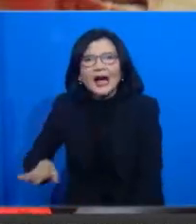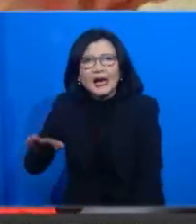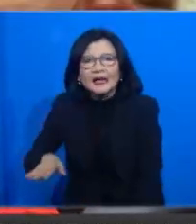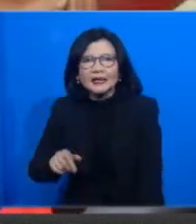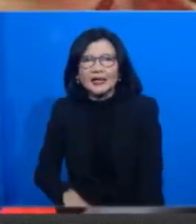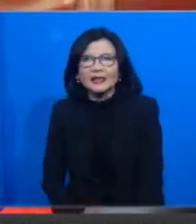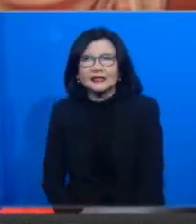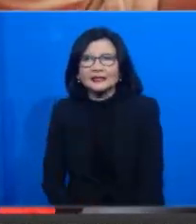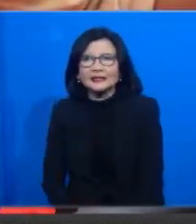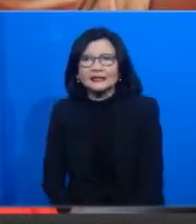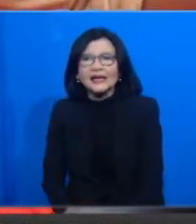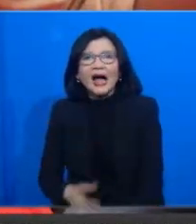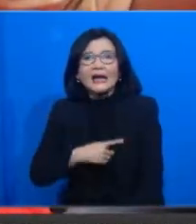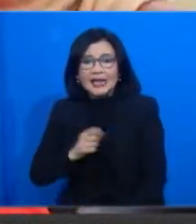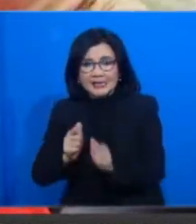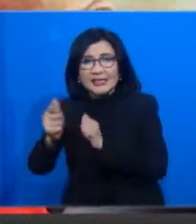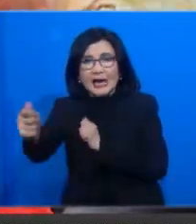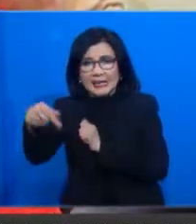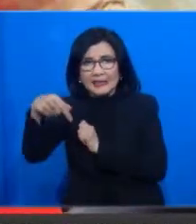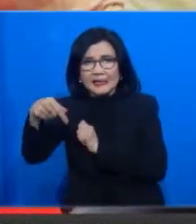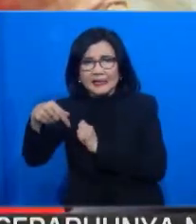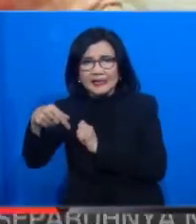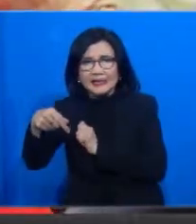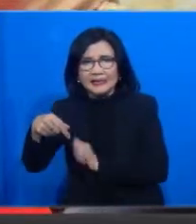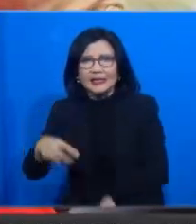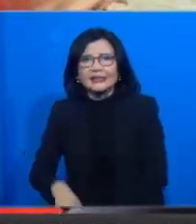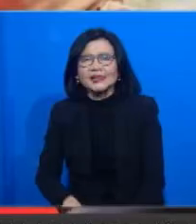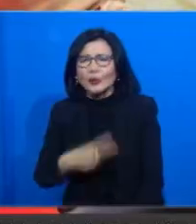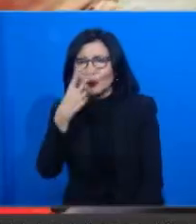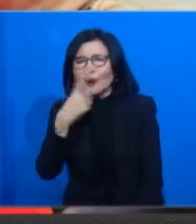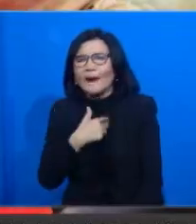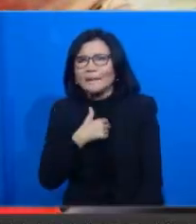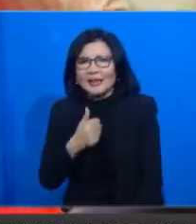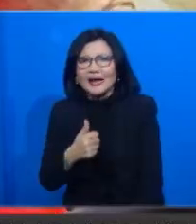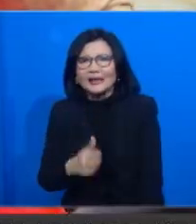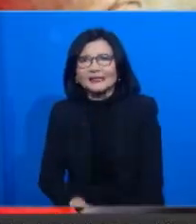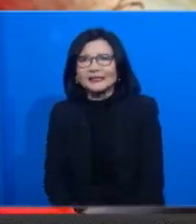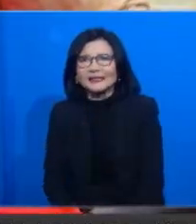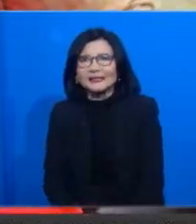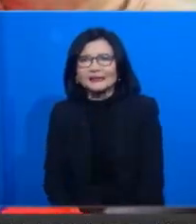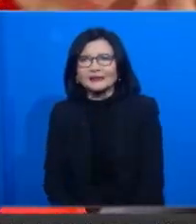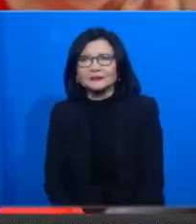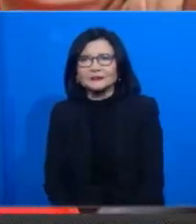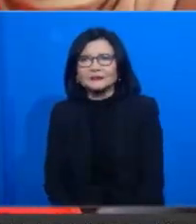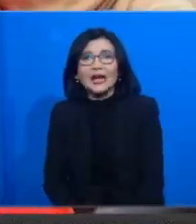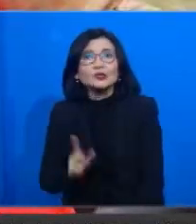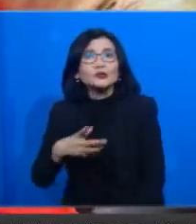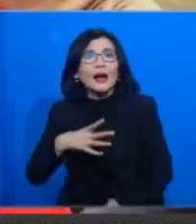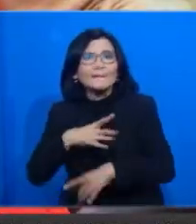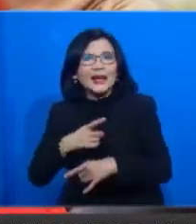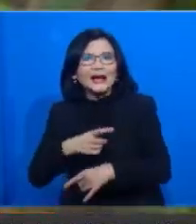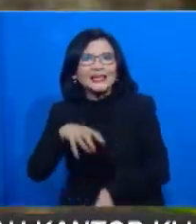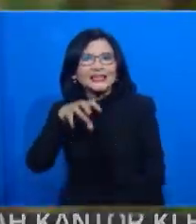Jadi hanya bisa dengan jarak seperti ini saja. Tapi sudah cukup menarik untuk melihat bagaimana bentuk dan habitat bekantan di Pulau